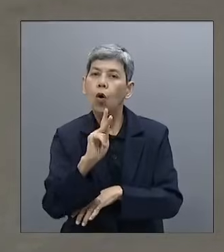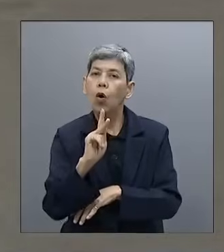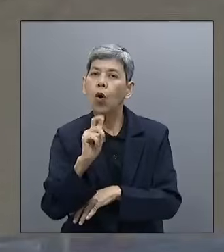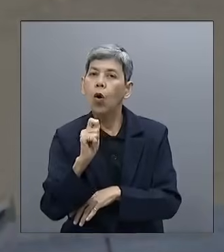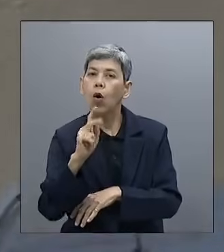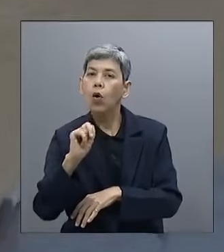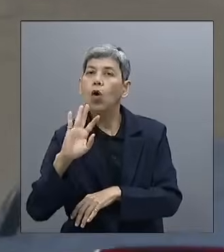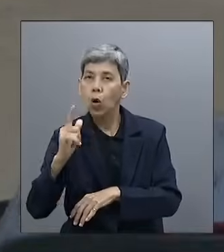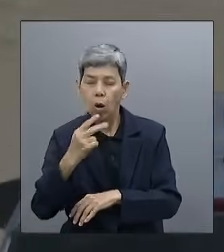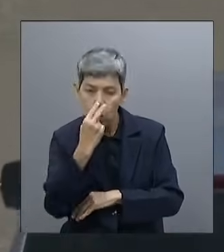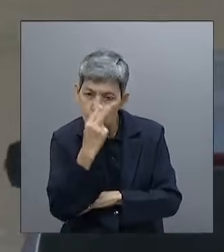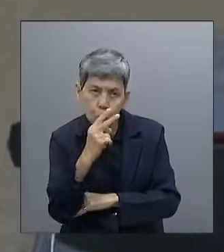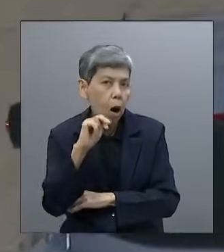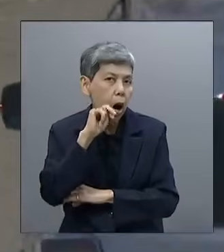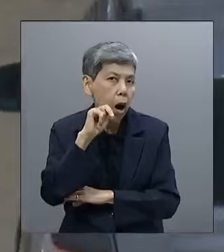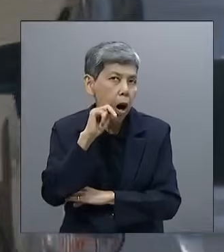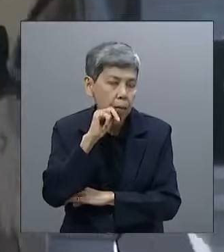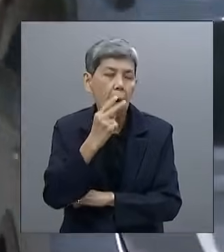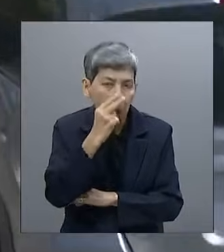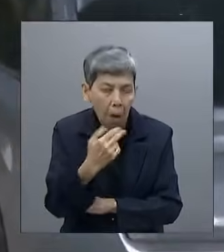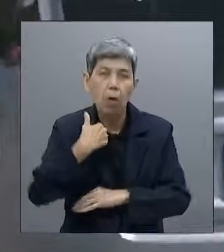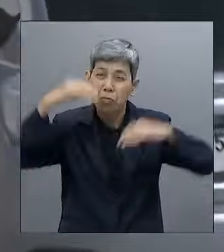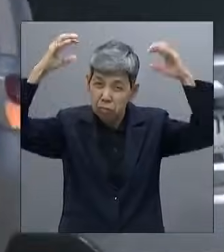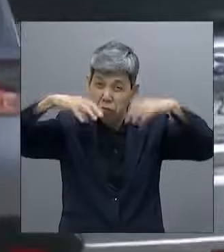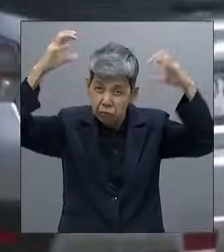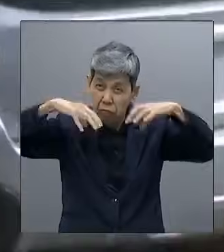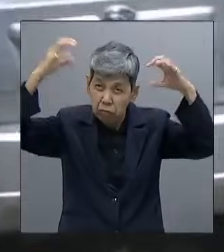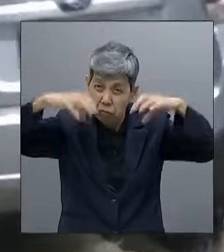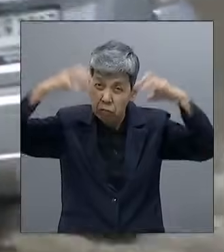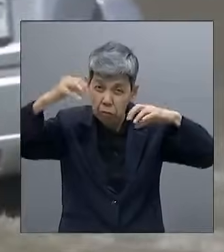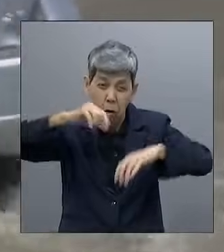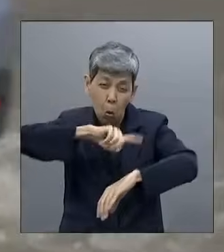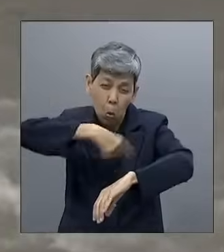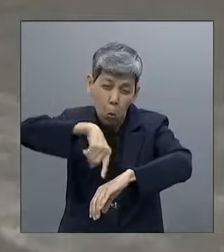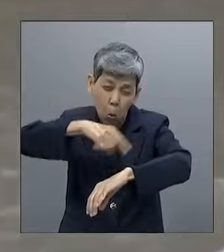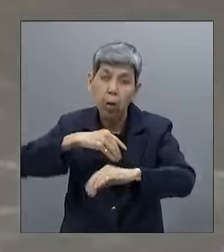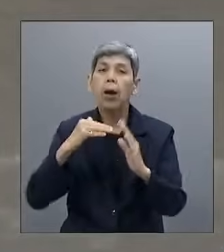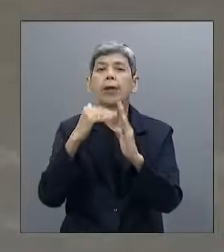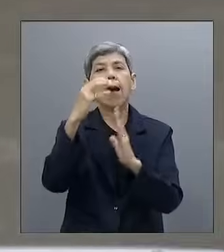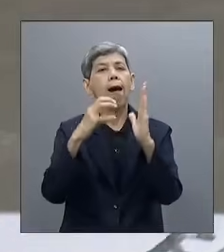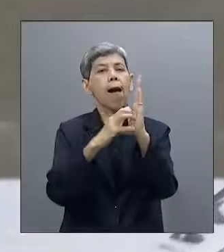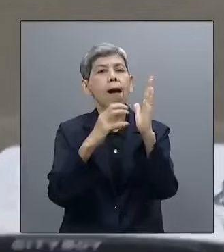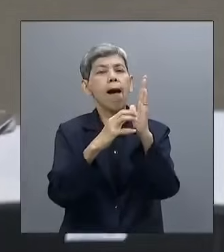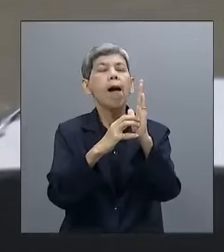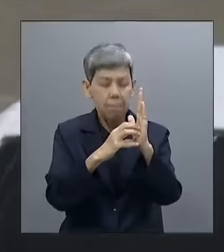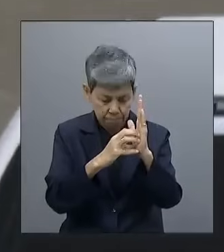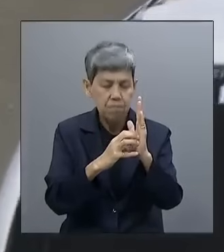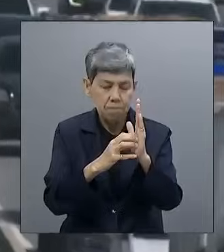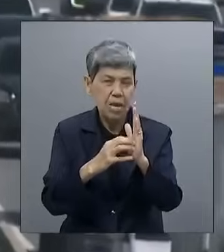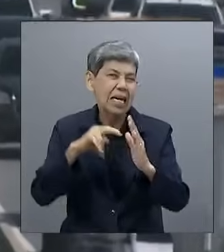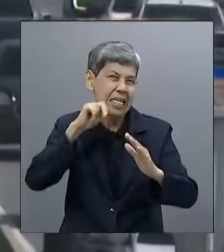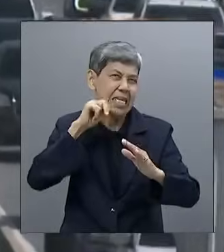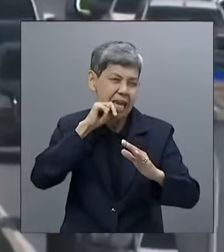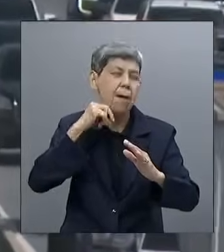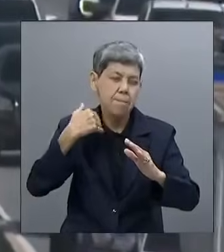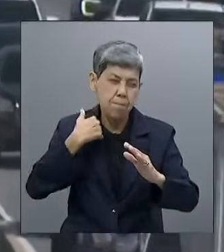ก็ได้ติดตามสถานการณ์น้ำพบว่าฝนตกหนักและตกสะสมในพื้นที่ภาคเหนือภาคกลางค่ะก็คาดว่าจะมีปริมาณน้ำไหลผ่าน